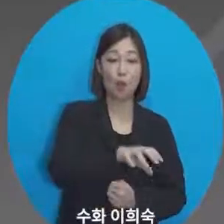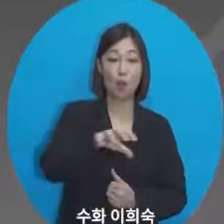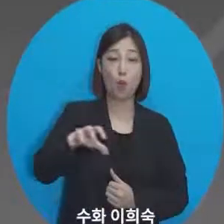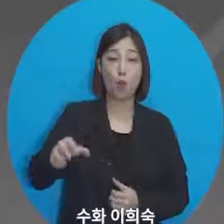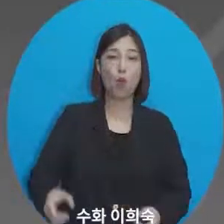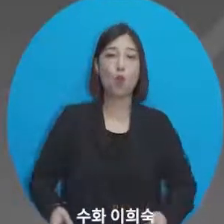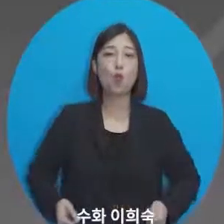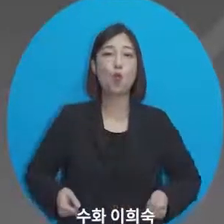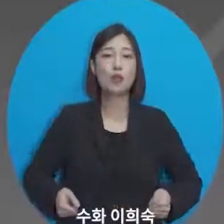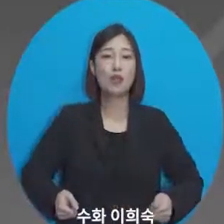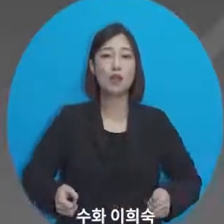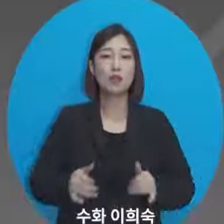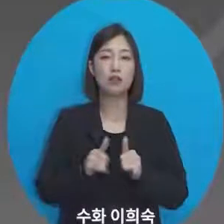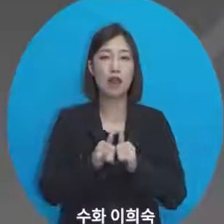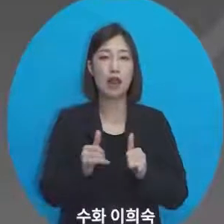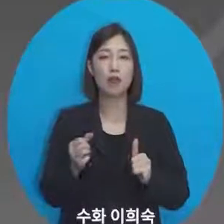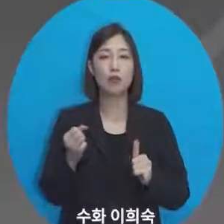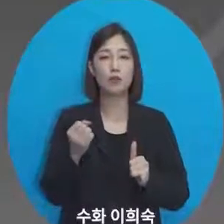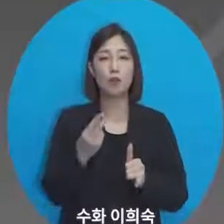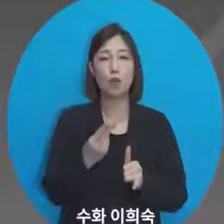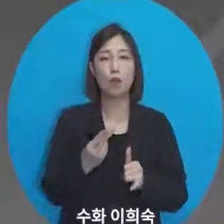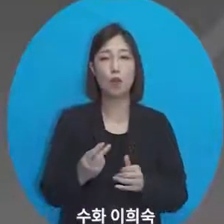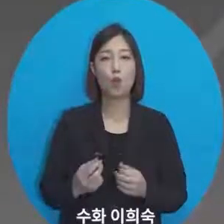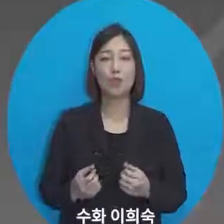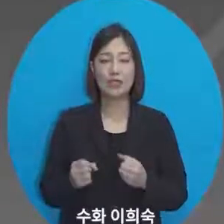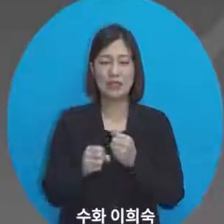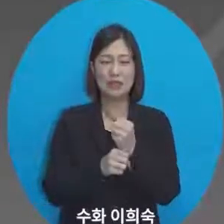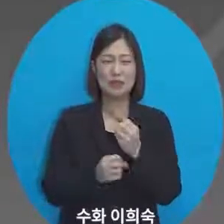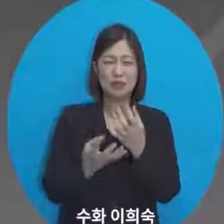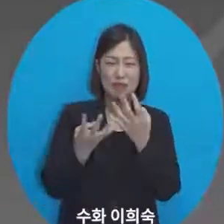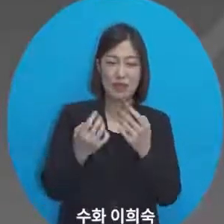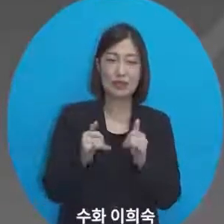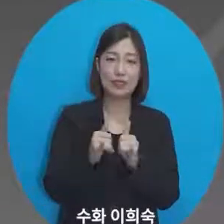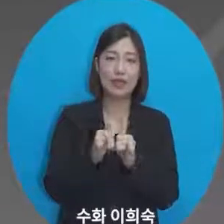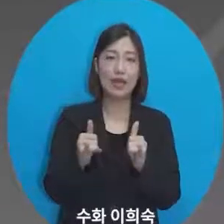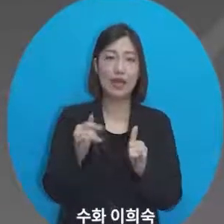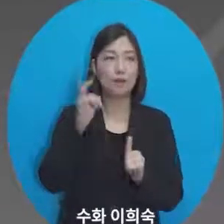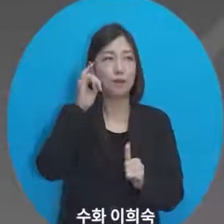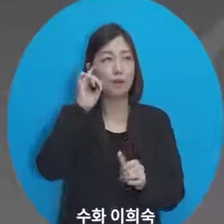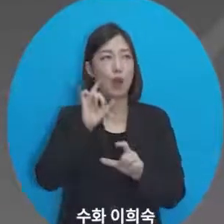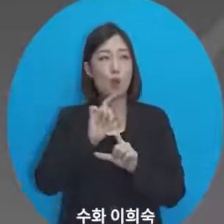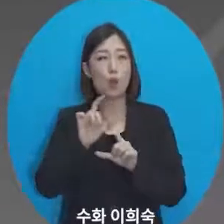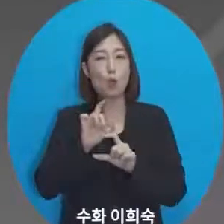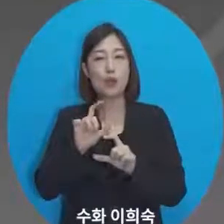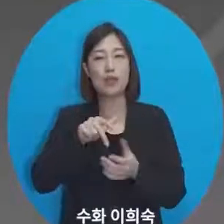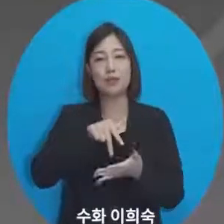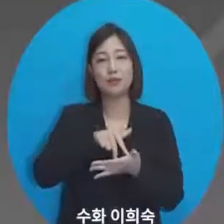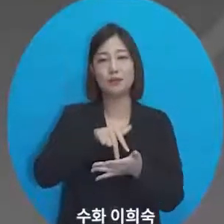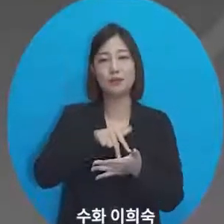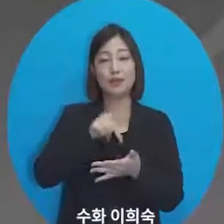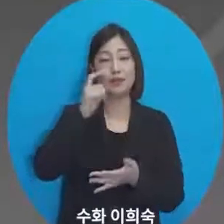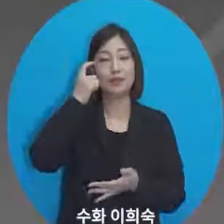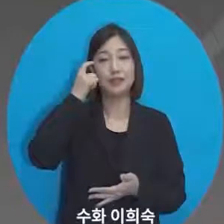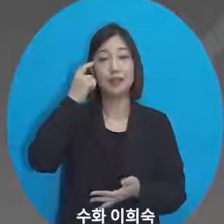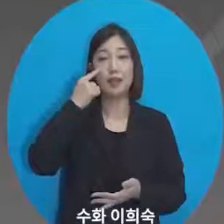다음에 여행용 카트 등등의 이동을 고려해서 주요 지점에는